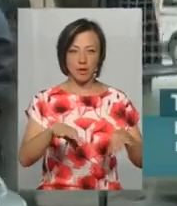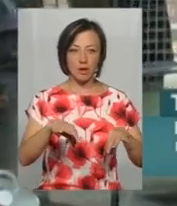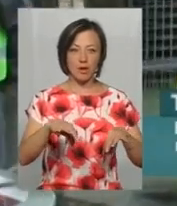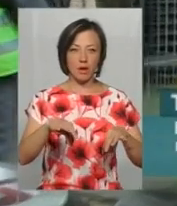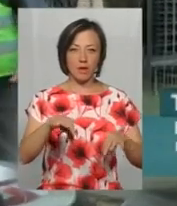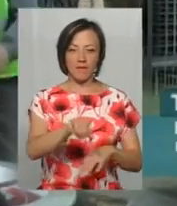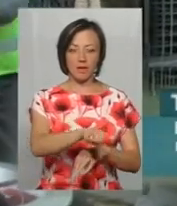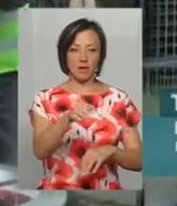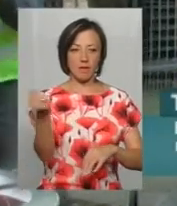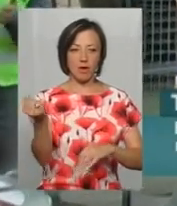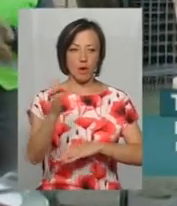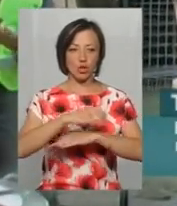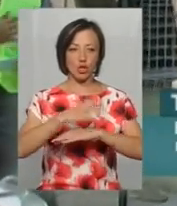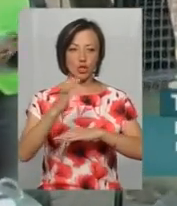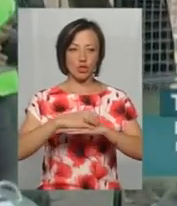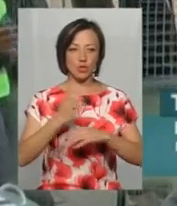кришку,